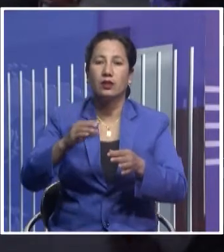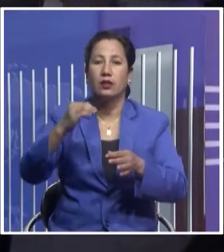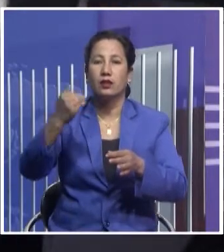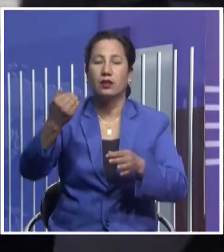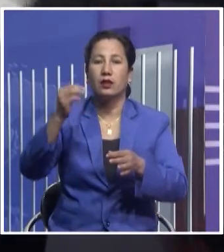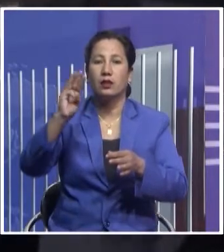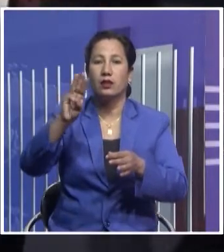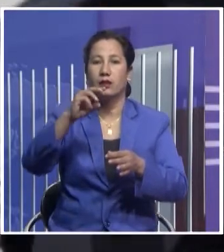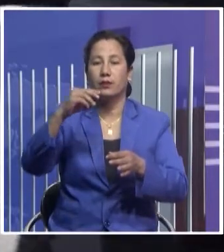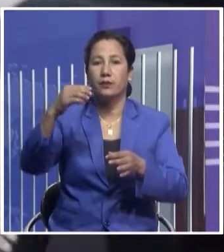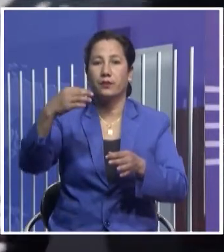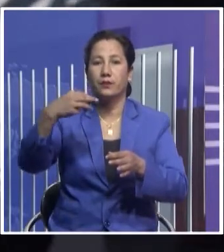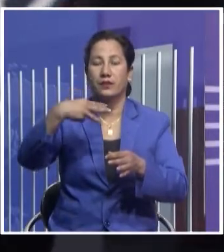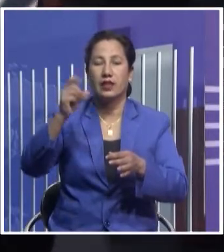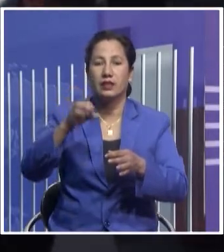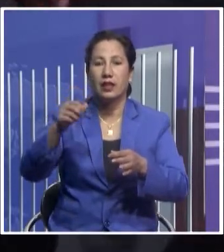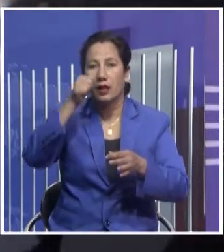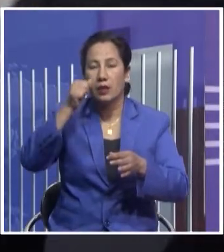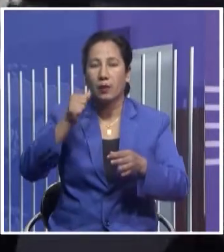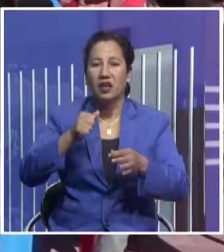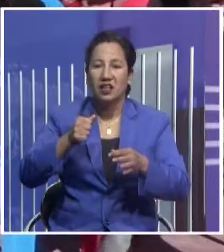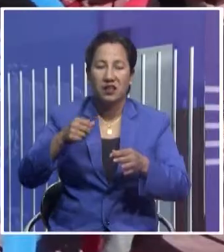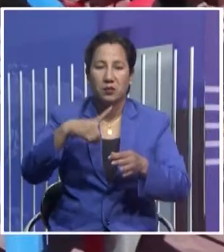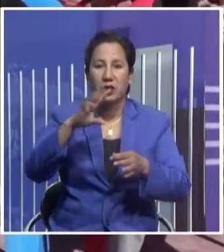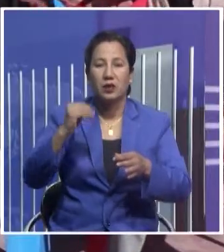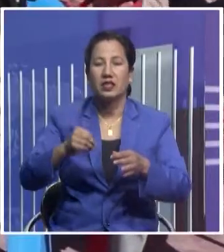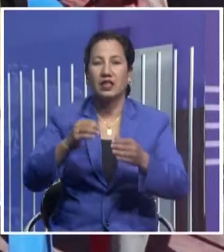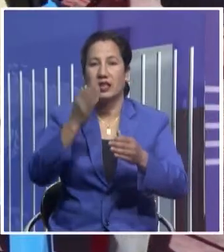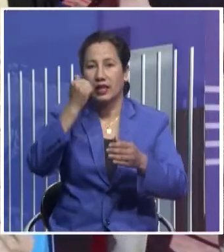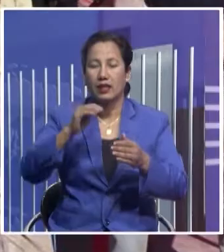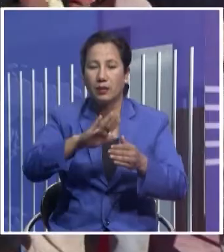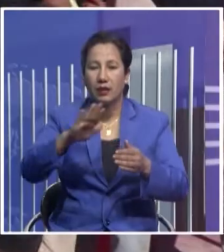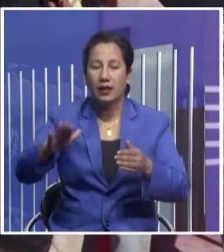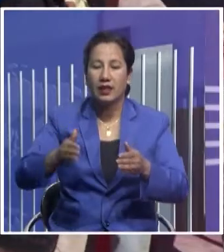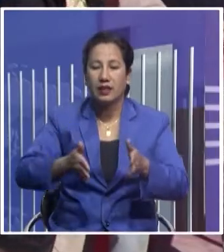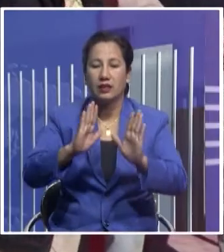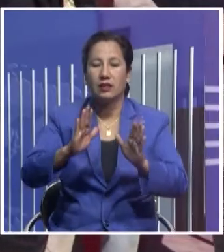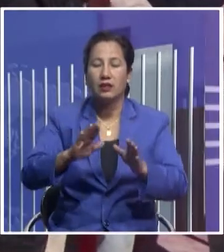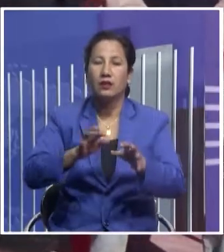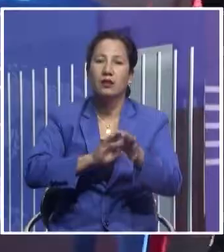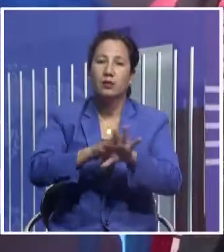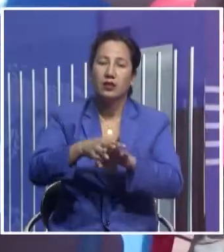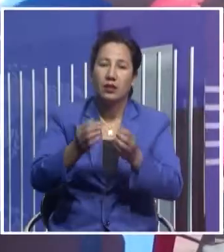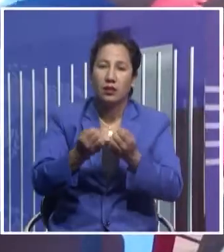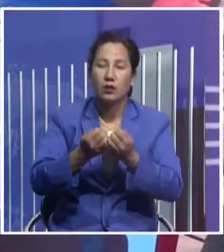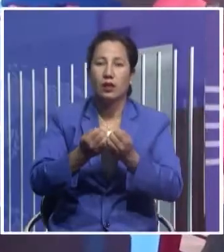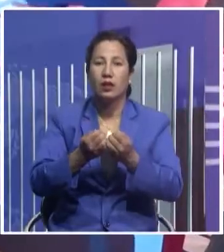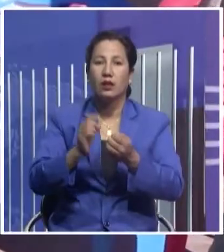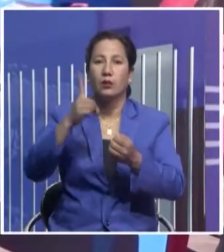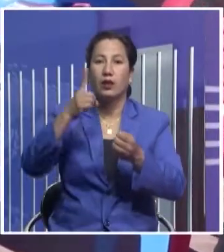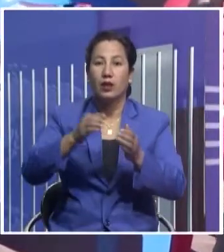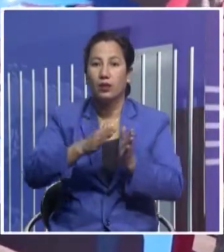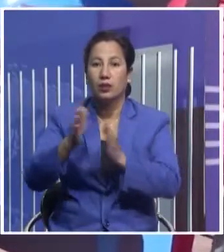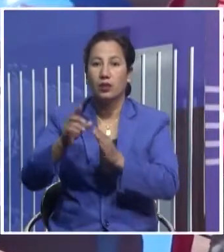तमघासका सार्वजनिक स्थानमा अभिभावकले व्यवस्थाका कारण बालबालिका सडक छाप हुने क्रम बढ्दै गएकाले पहिलो चरणमा फेला